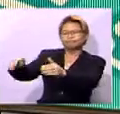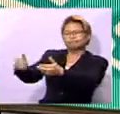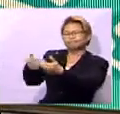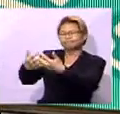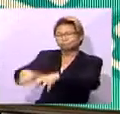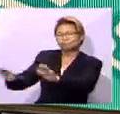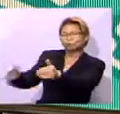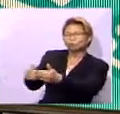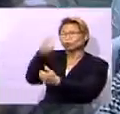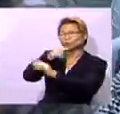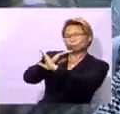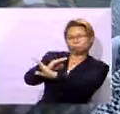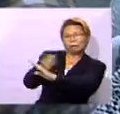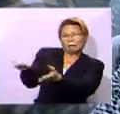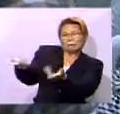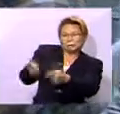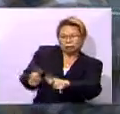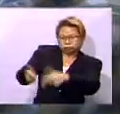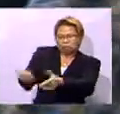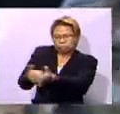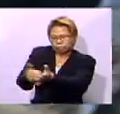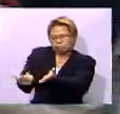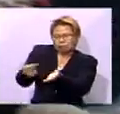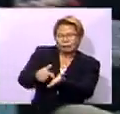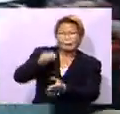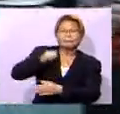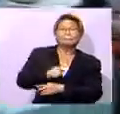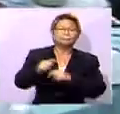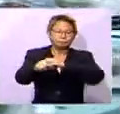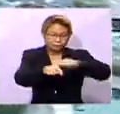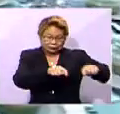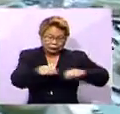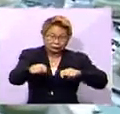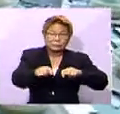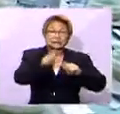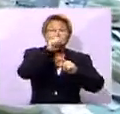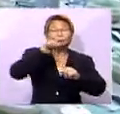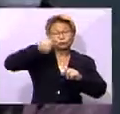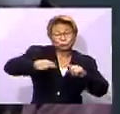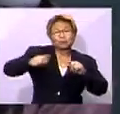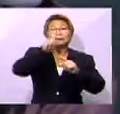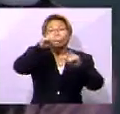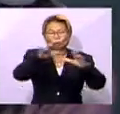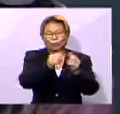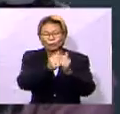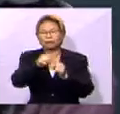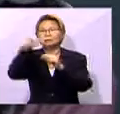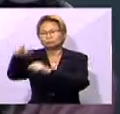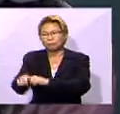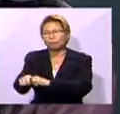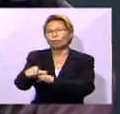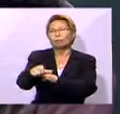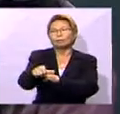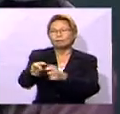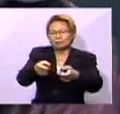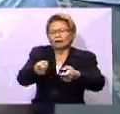kilang itu bagi mengelak kejadian sama berulang. Esok akan tindakan satu mesyuarat bersama beberapa pihak termasuk Badan